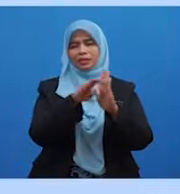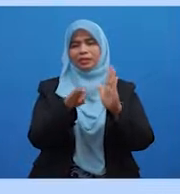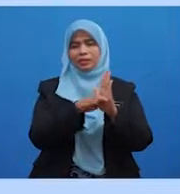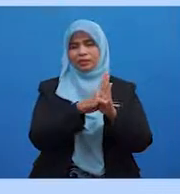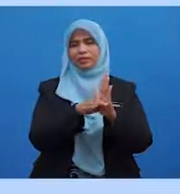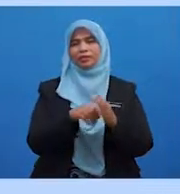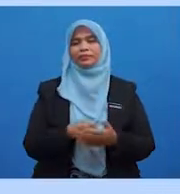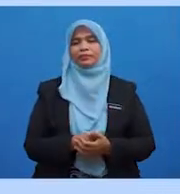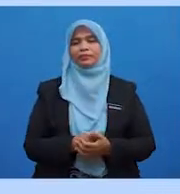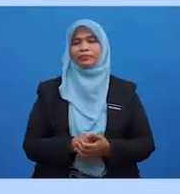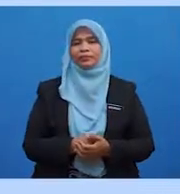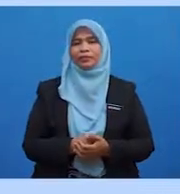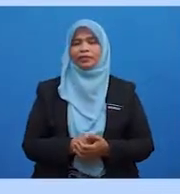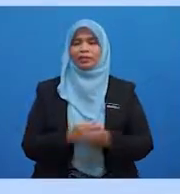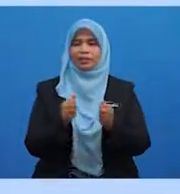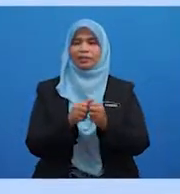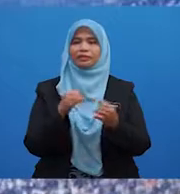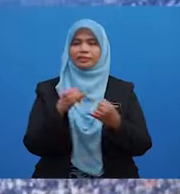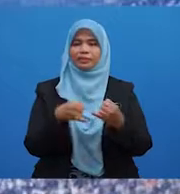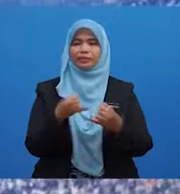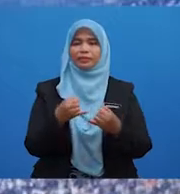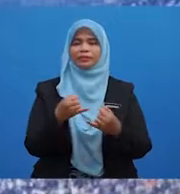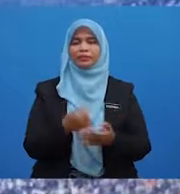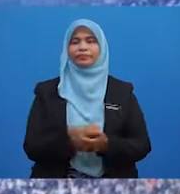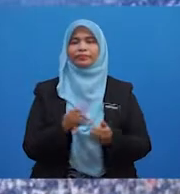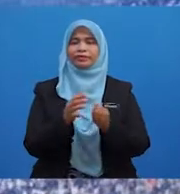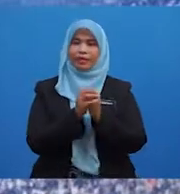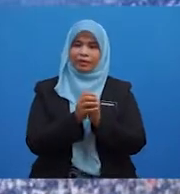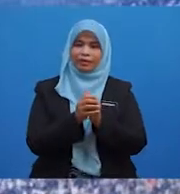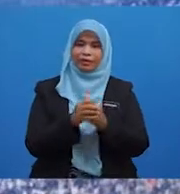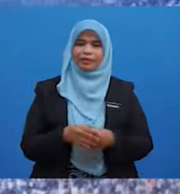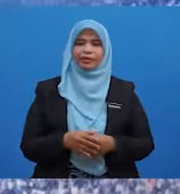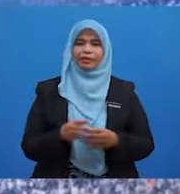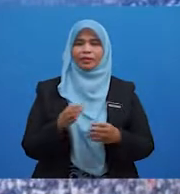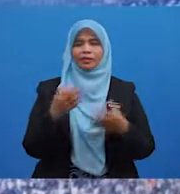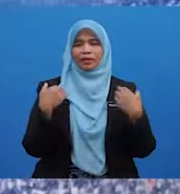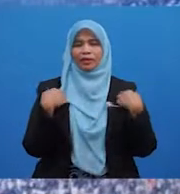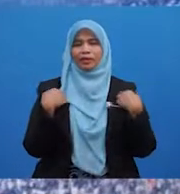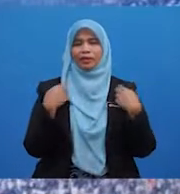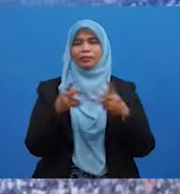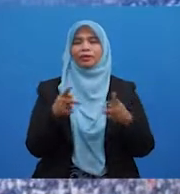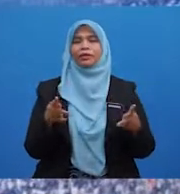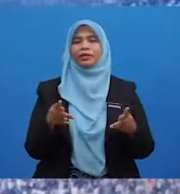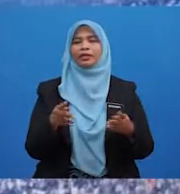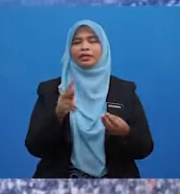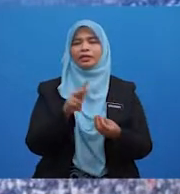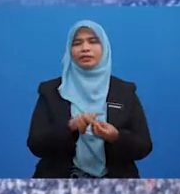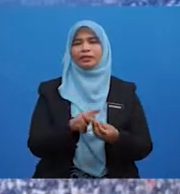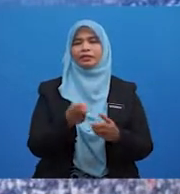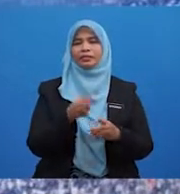terhadap individu dengan jayanya. Tahniah, terdapat pelbagai kesan akibat daripada